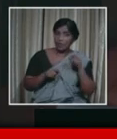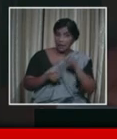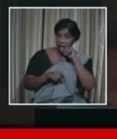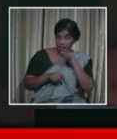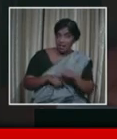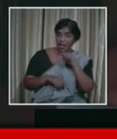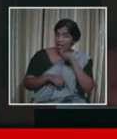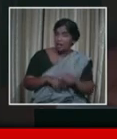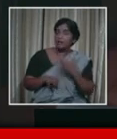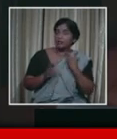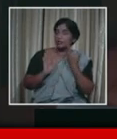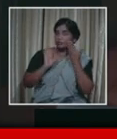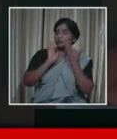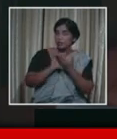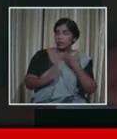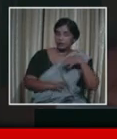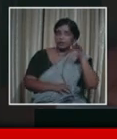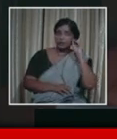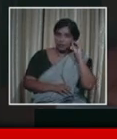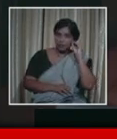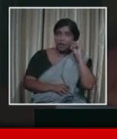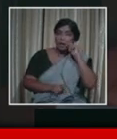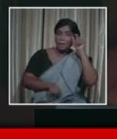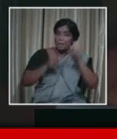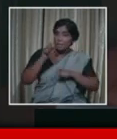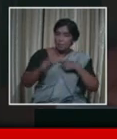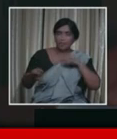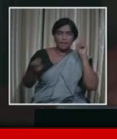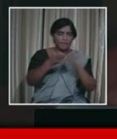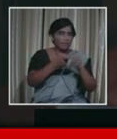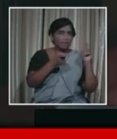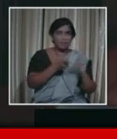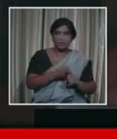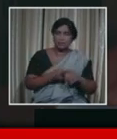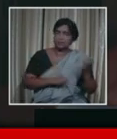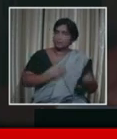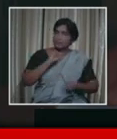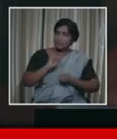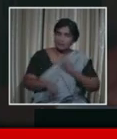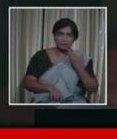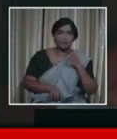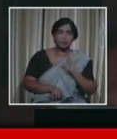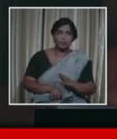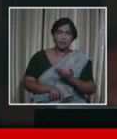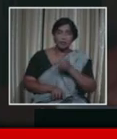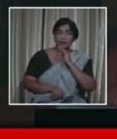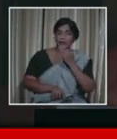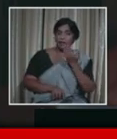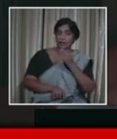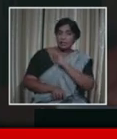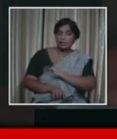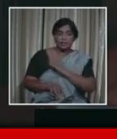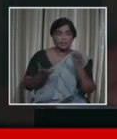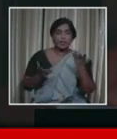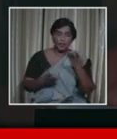සත්‍ය යථාර්ථය තේරුම් ගන්න. මිනිස්සු තරහ වෙලා ඉන්න එක, ඔවුන්ට කේන්ති ගිහිල්ලා තියෙන එක, ඔවුන්ට ඉවසිල් නැති එක